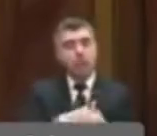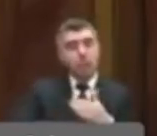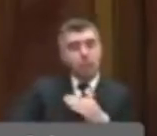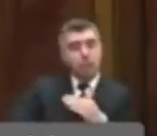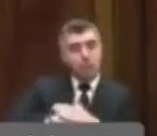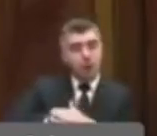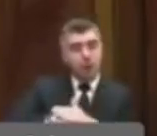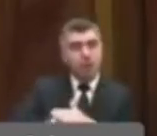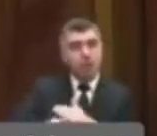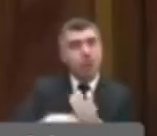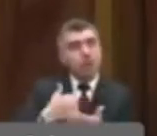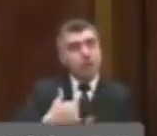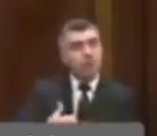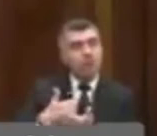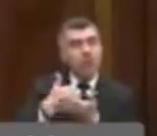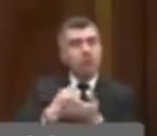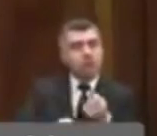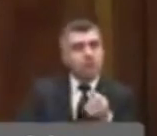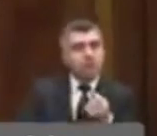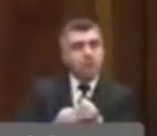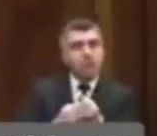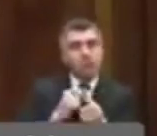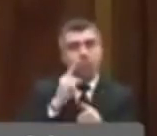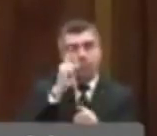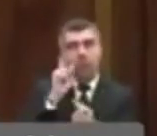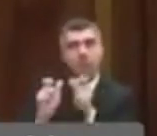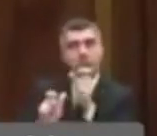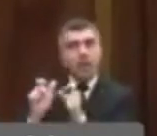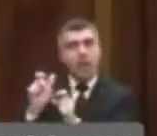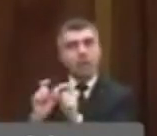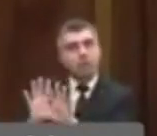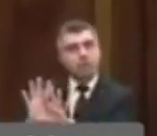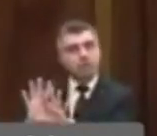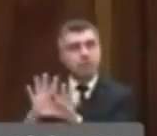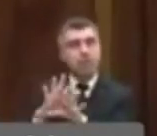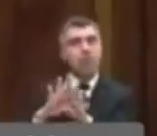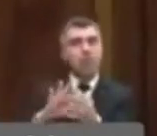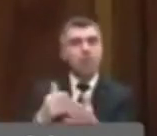ندعمه ونطلبوا المغاربه باش يدعموه. هاد الناس حنا